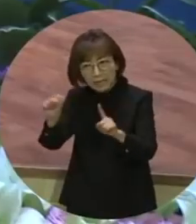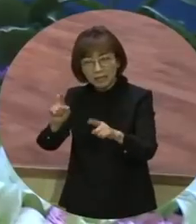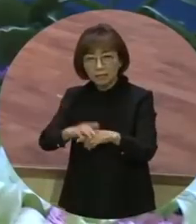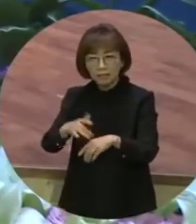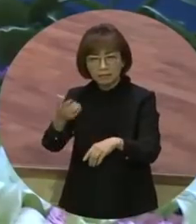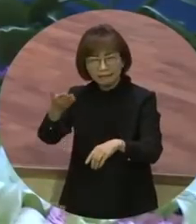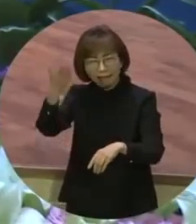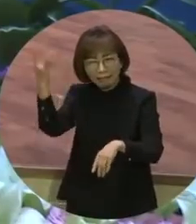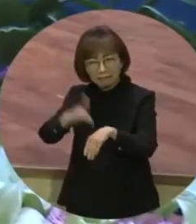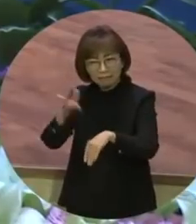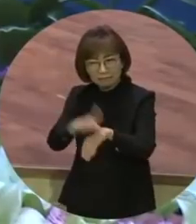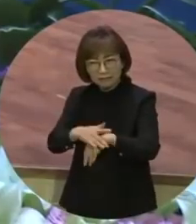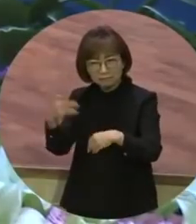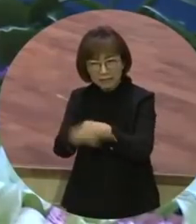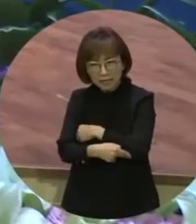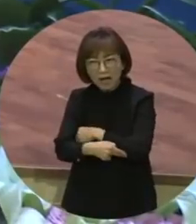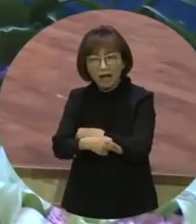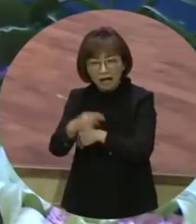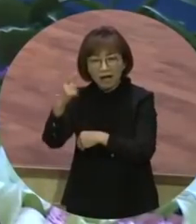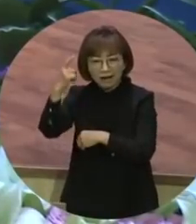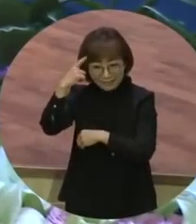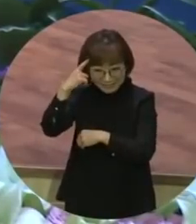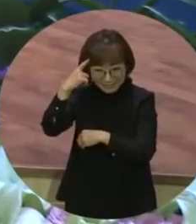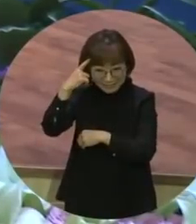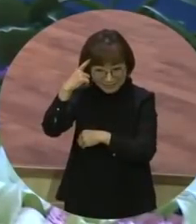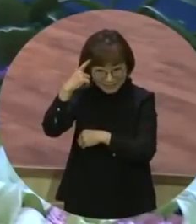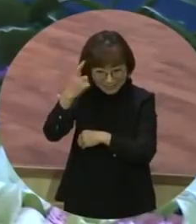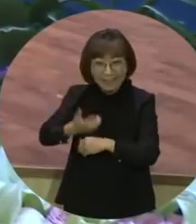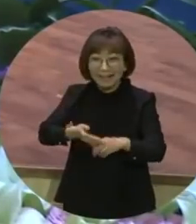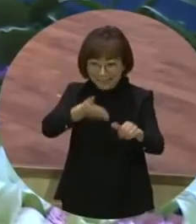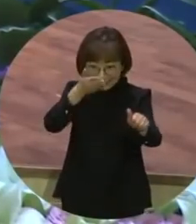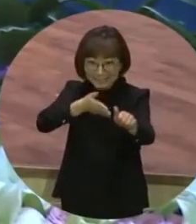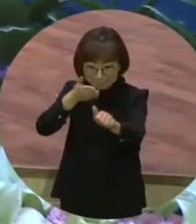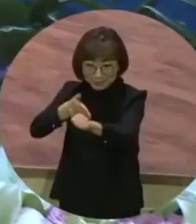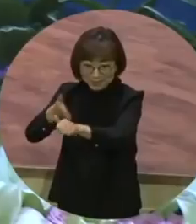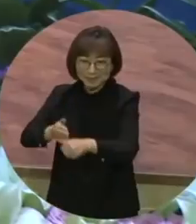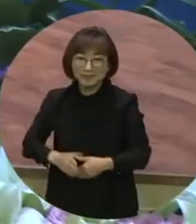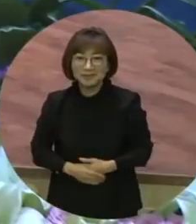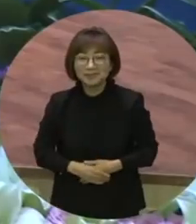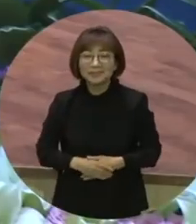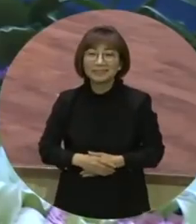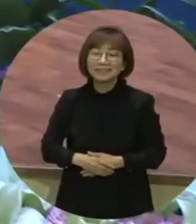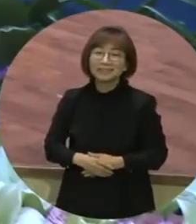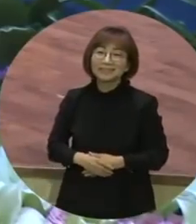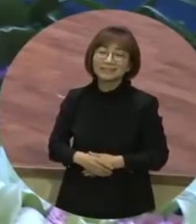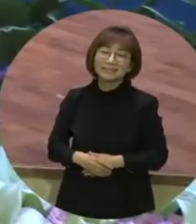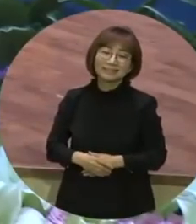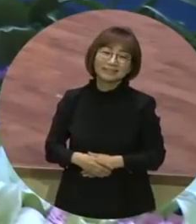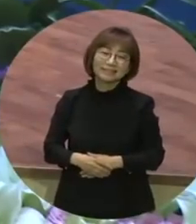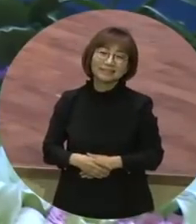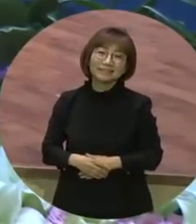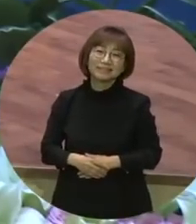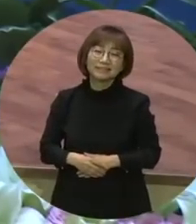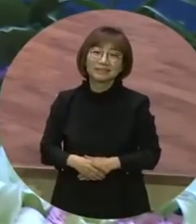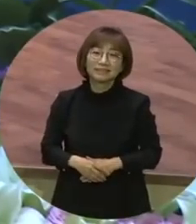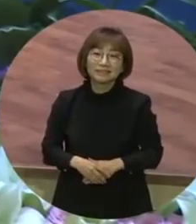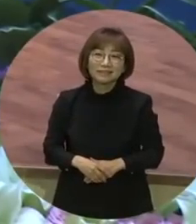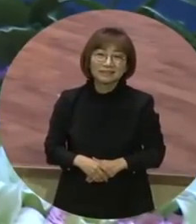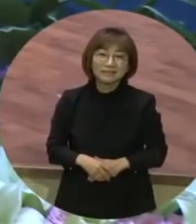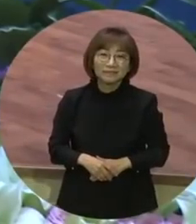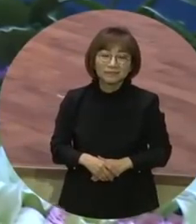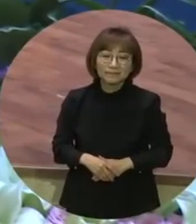아멘. 빨리 나와줘야지. 그렇게 하나님 기다리고 있으면 아셔야 된대요. 왜 이런 하나님의